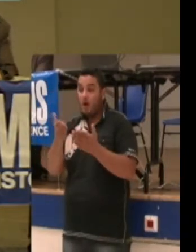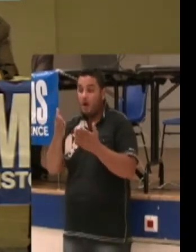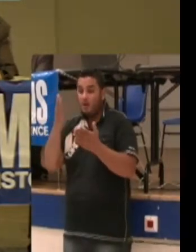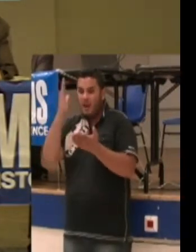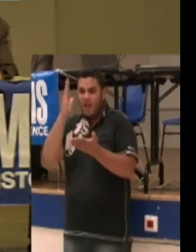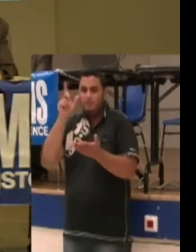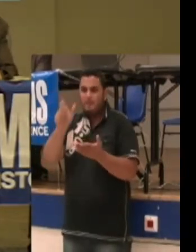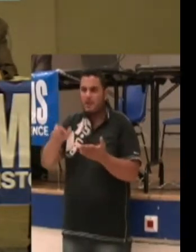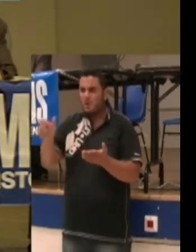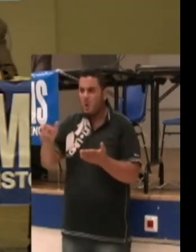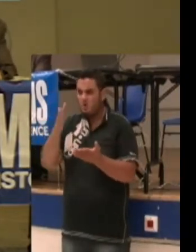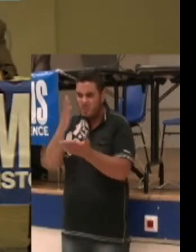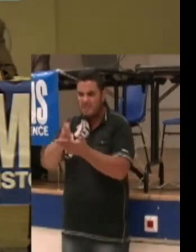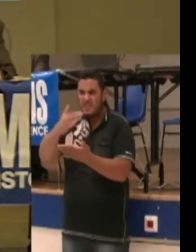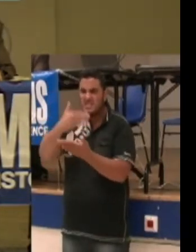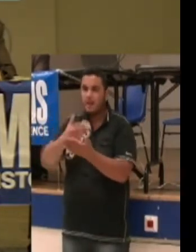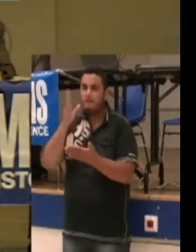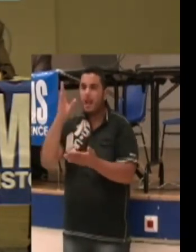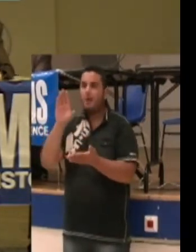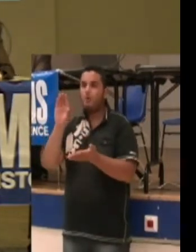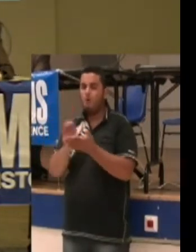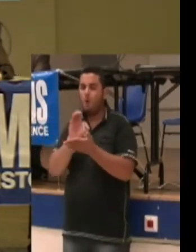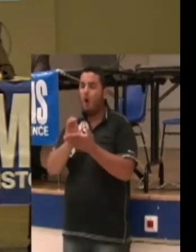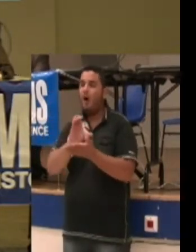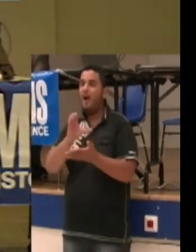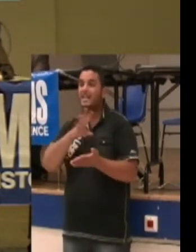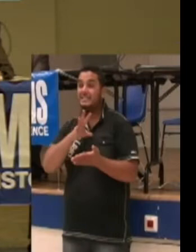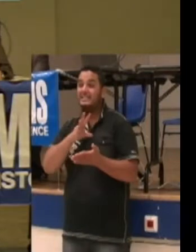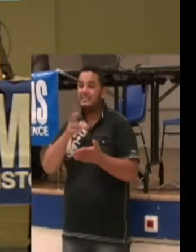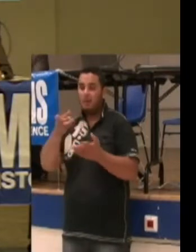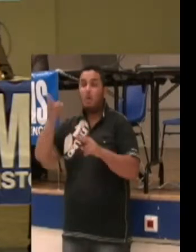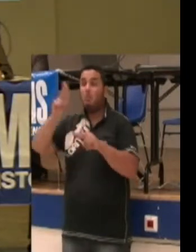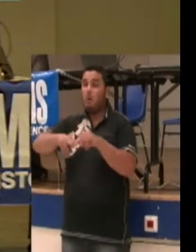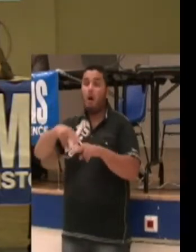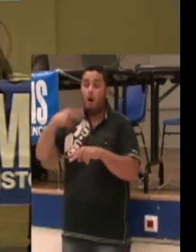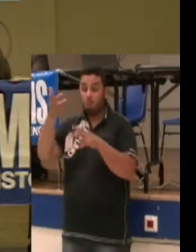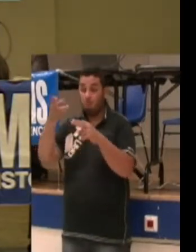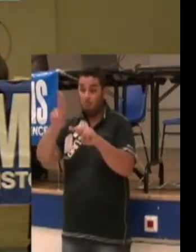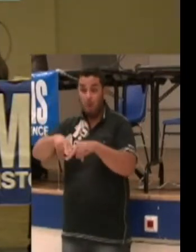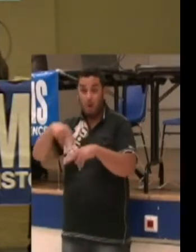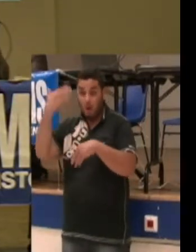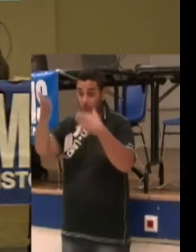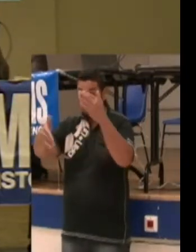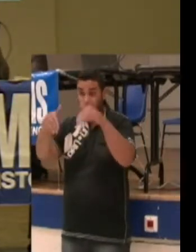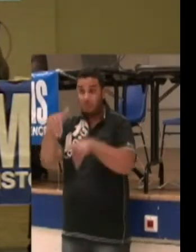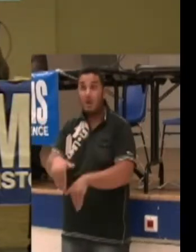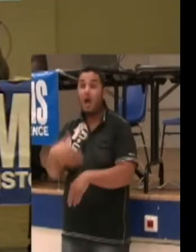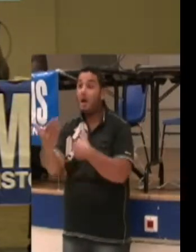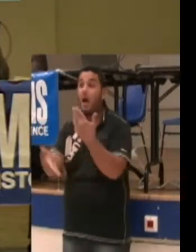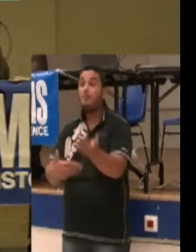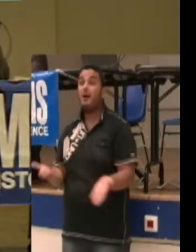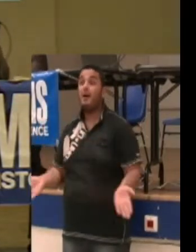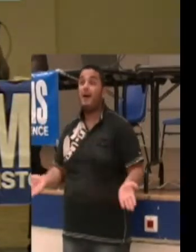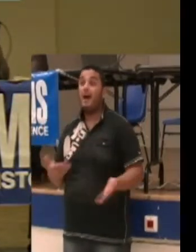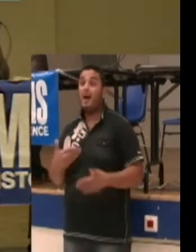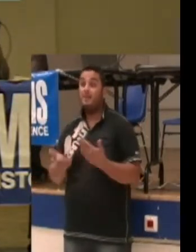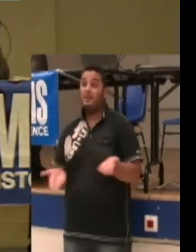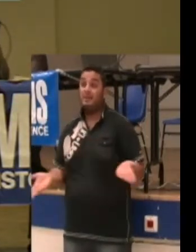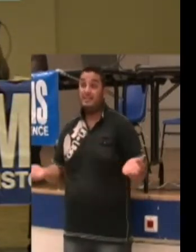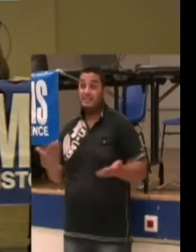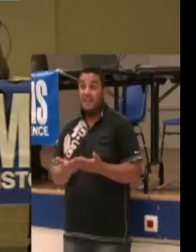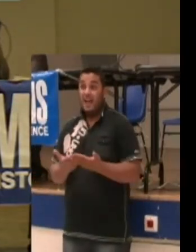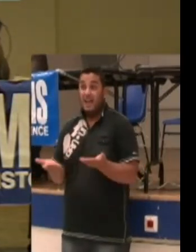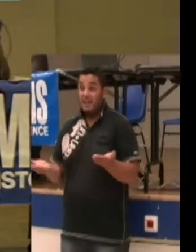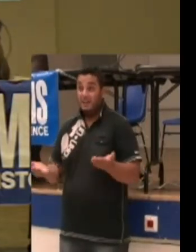quand l'Empire ottoman a été disloqué, qu'est-ce qu'on a créé ? On a créé la Syrie. Vous savez que le Liban, c'est la France qui l'a